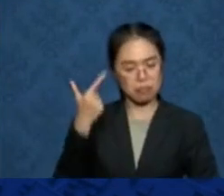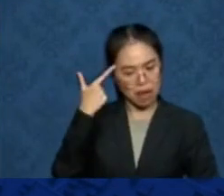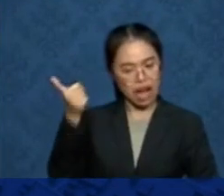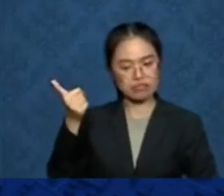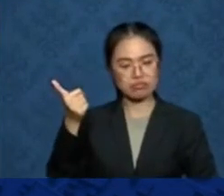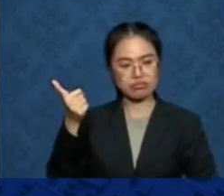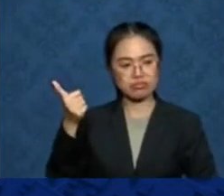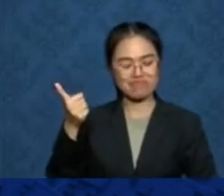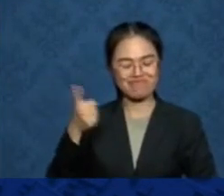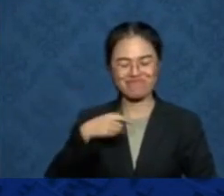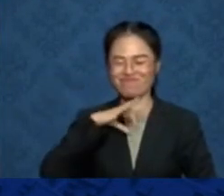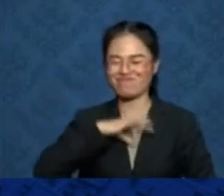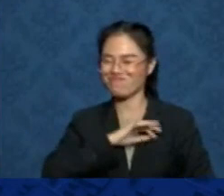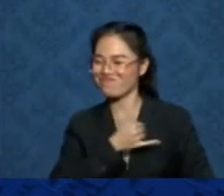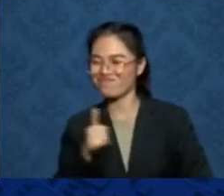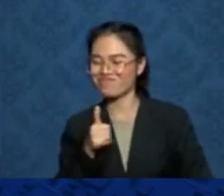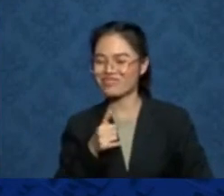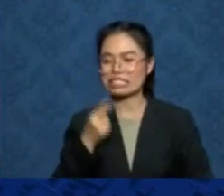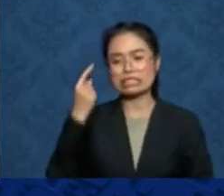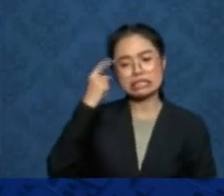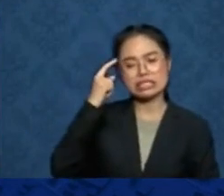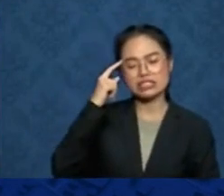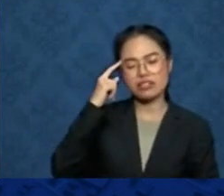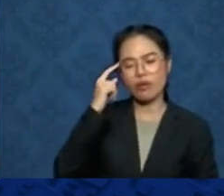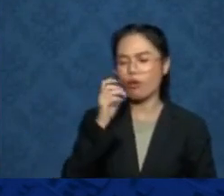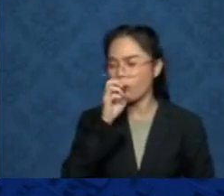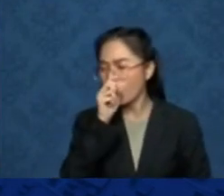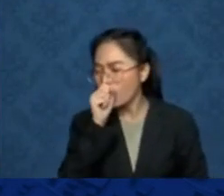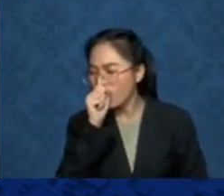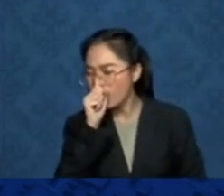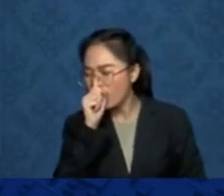เป็นบางทีบางวันก็กลายเป็นคิดไปทำไป